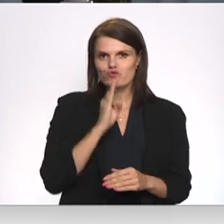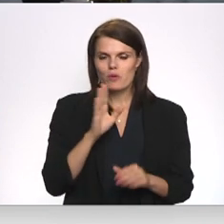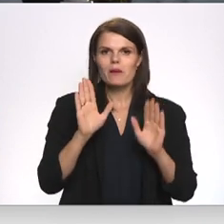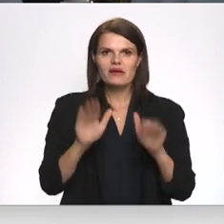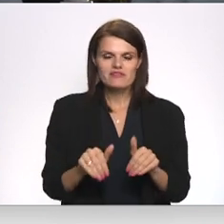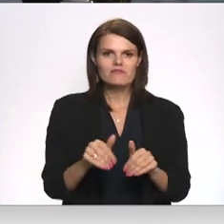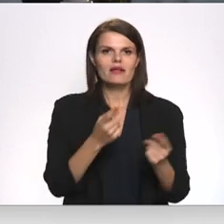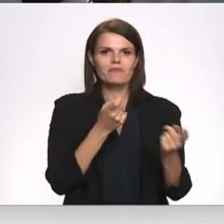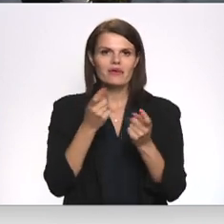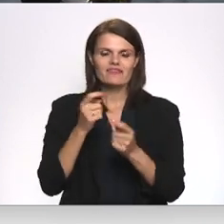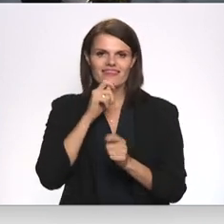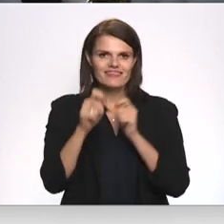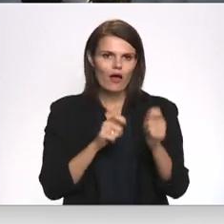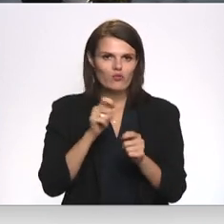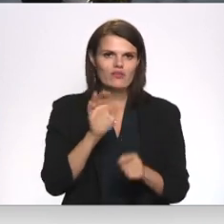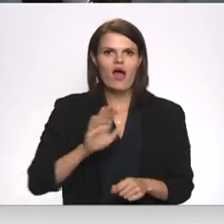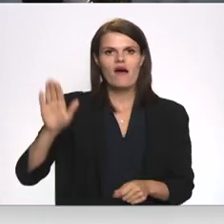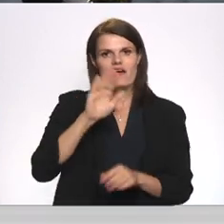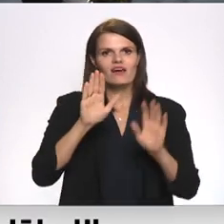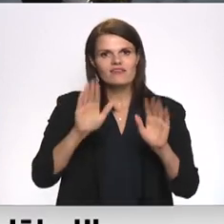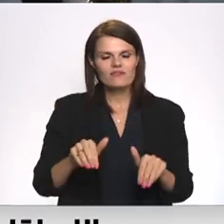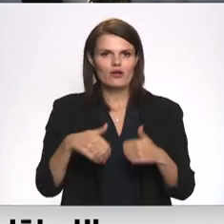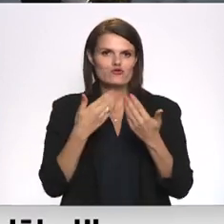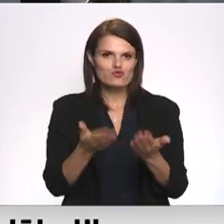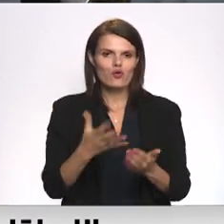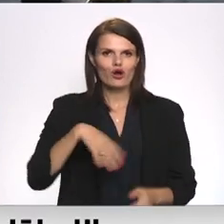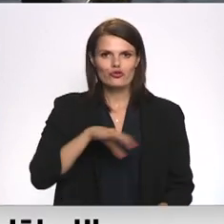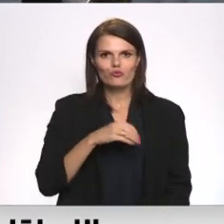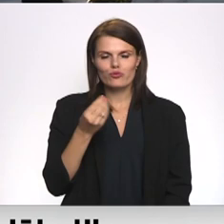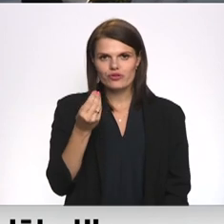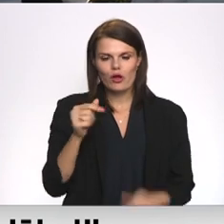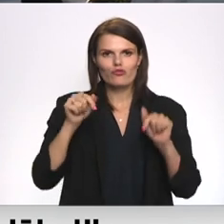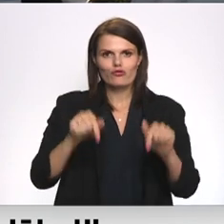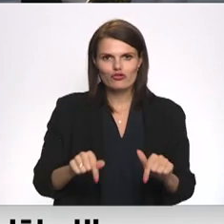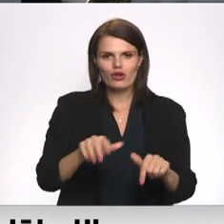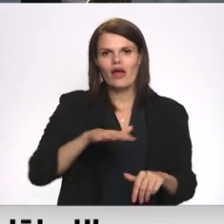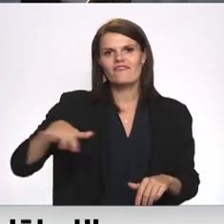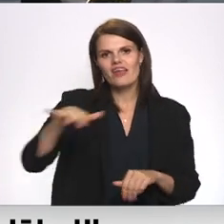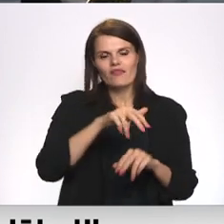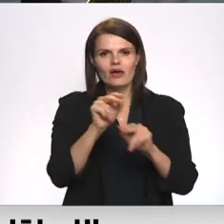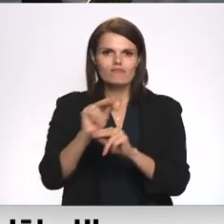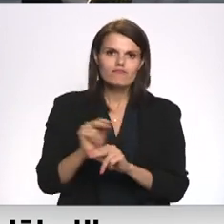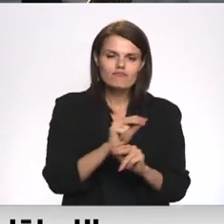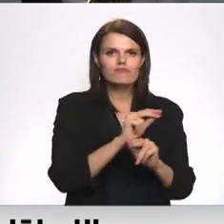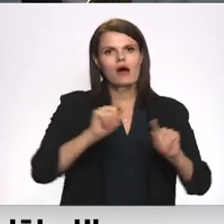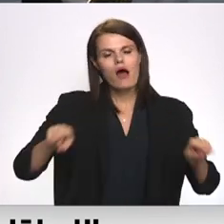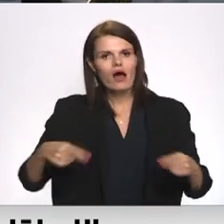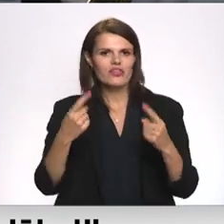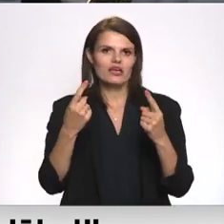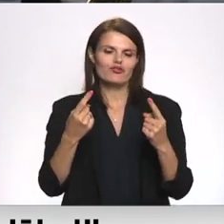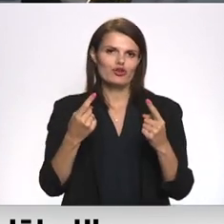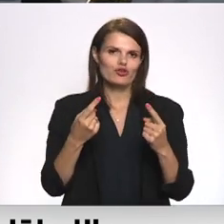piesaistīt ziedotājus. Valsts varēs iedalīt naudu šī memoriāla uzturēšanai vai arī dzene